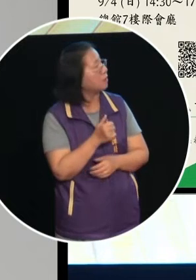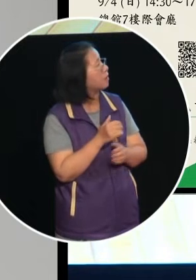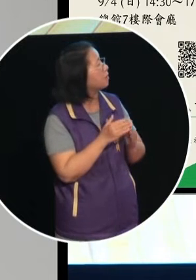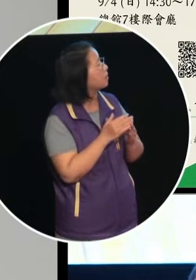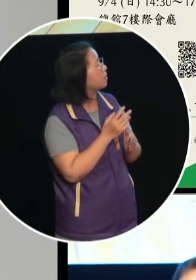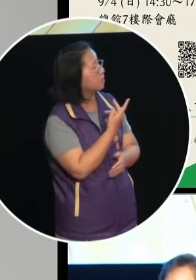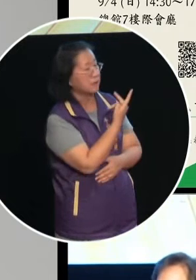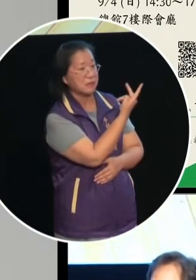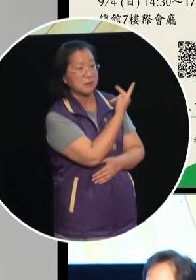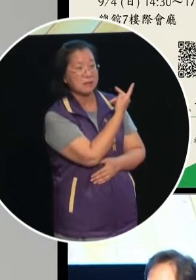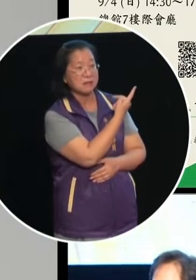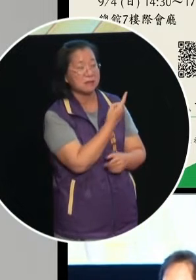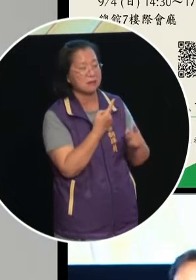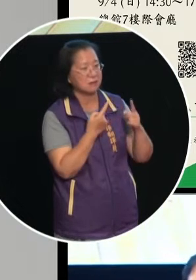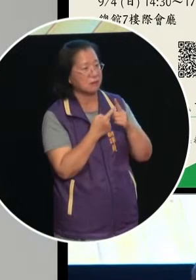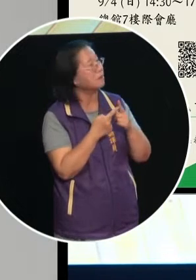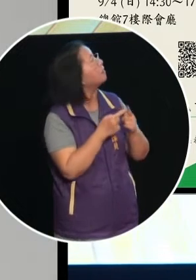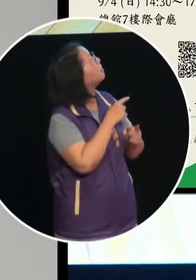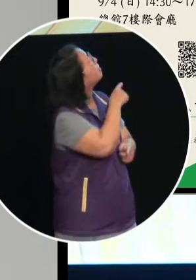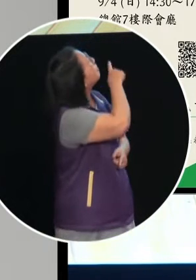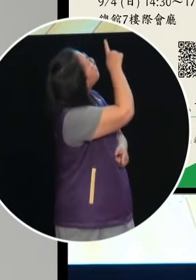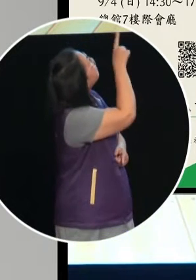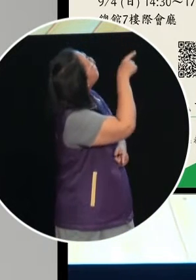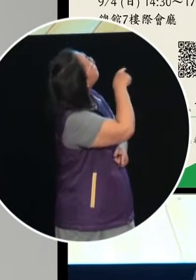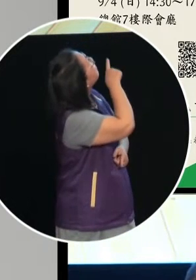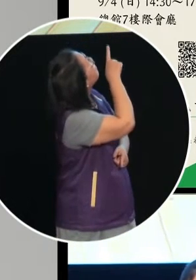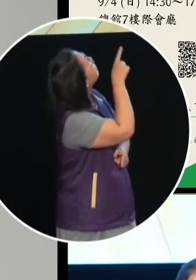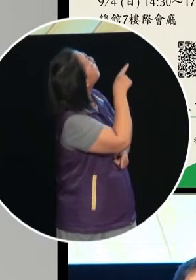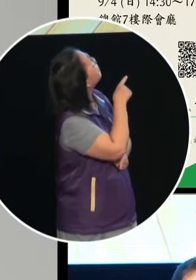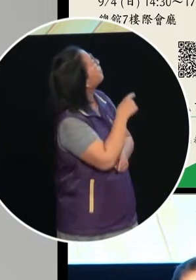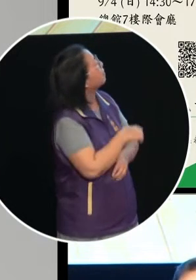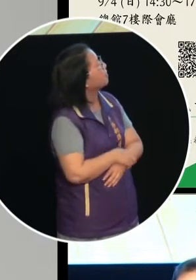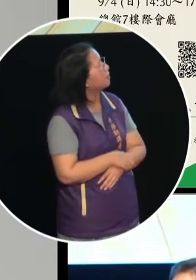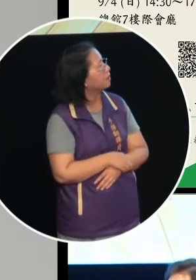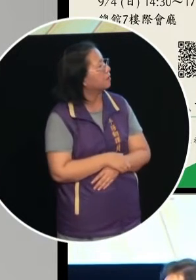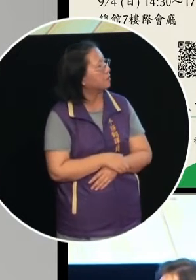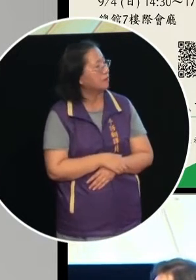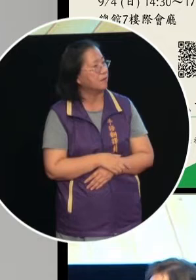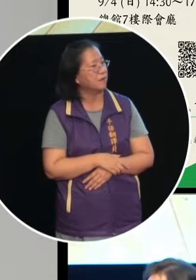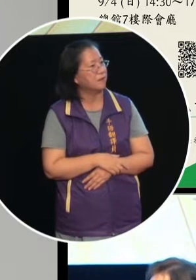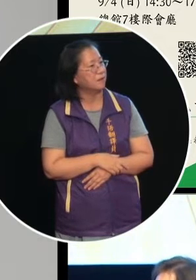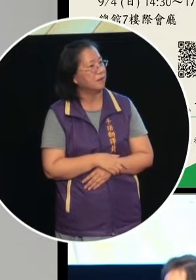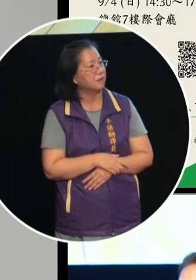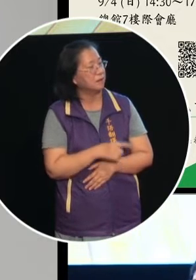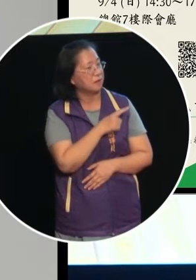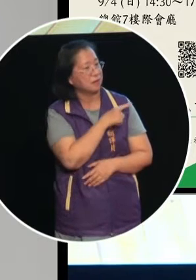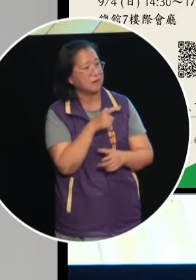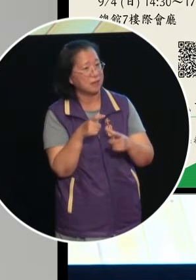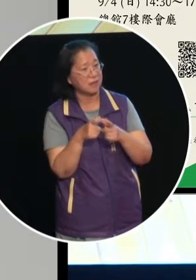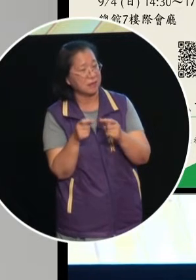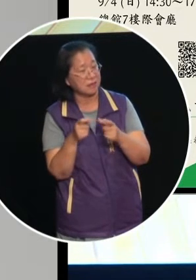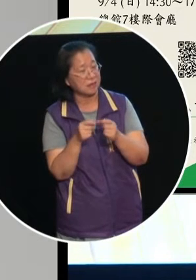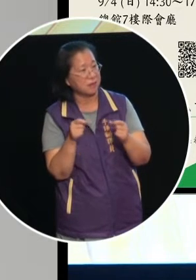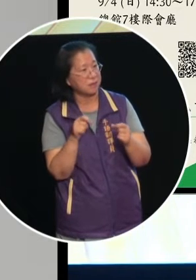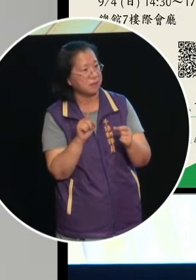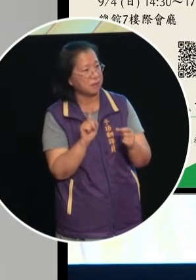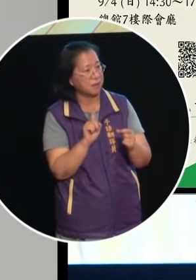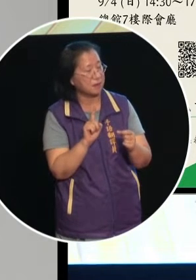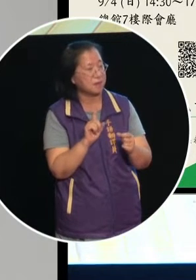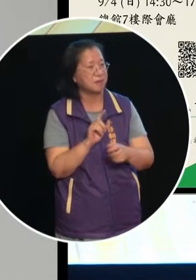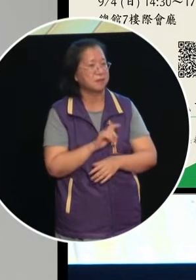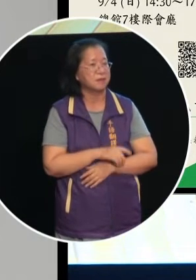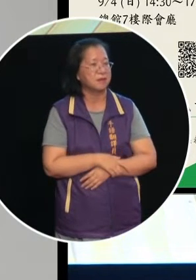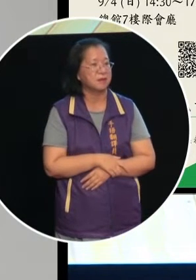是一种歌舞伎，有时候安倍先生针对日本的安保政策，或者是一